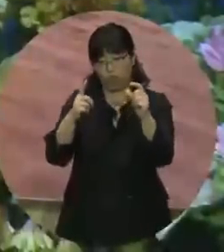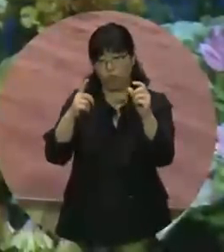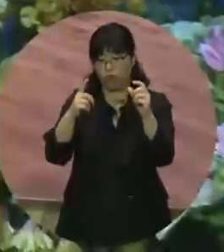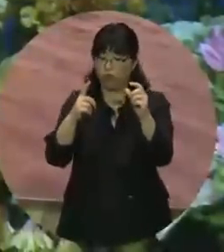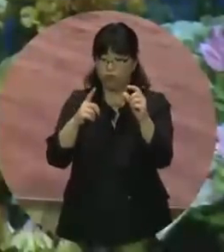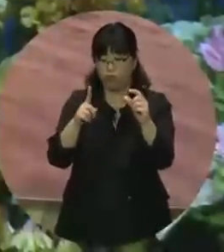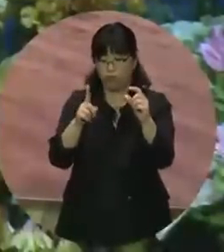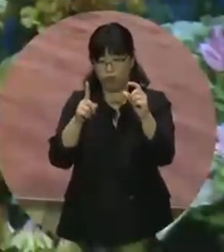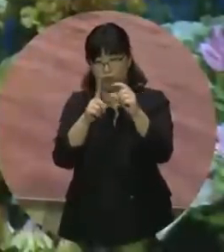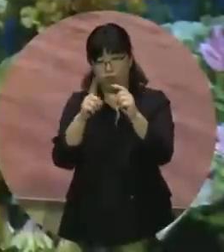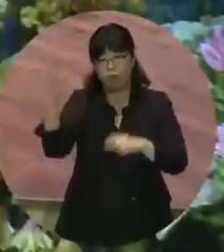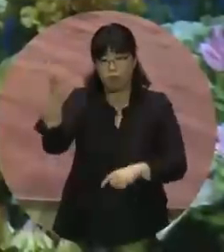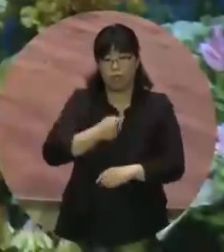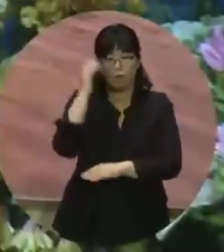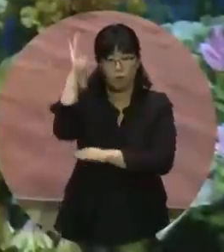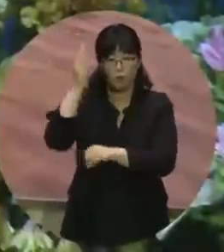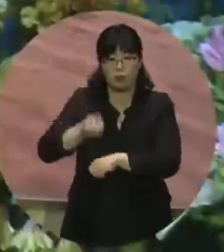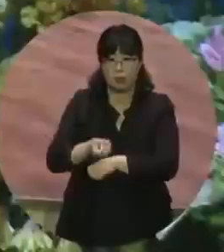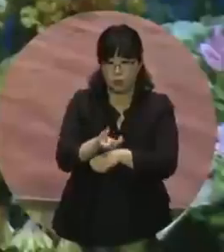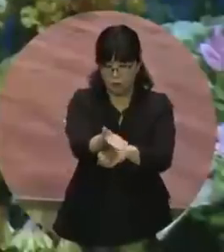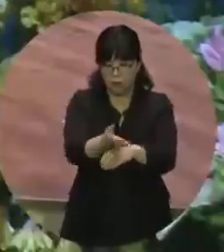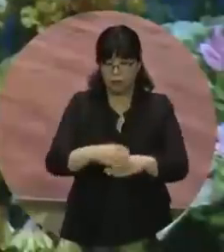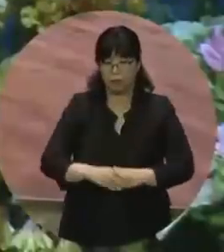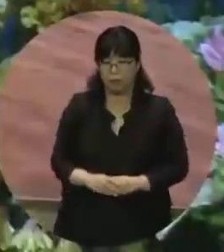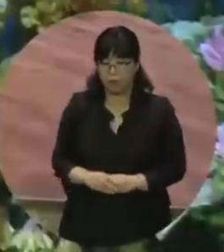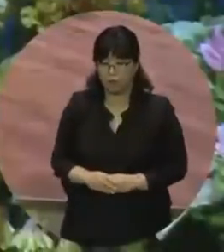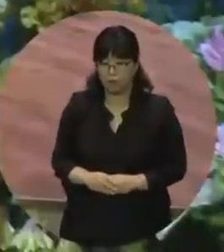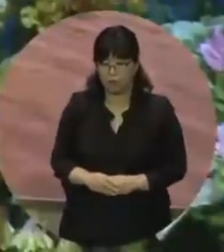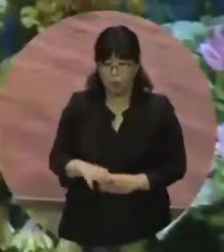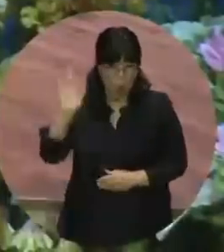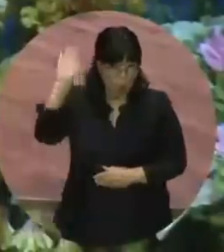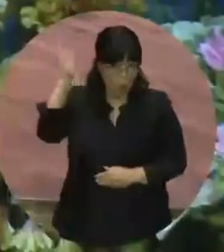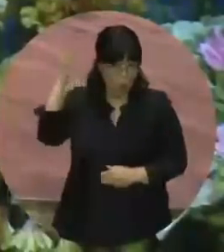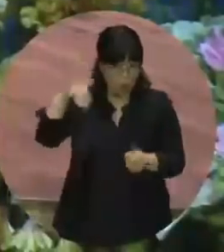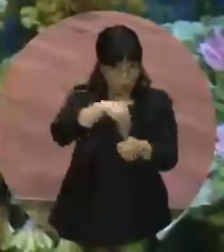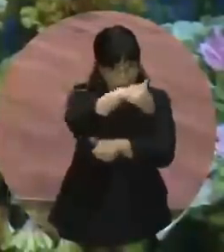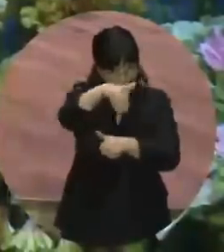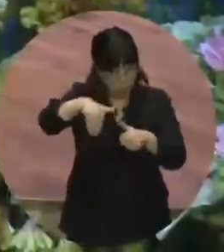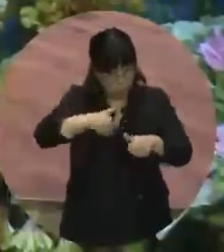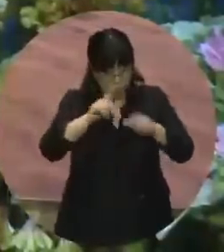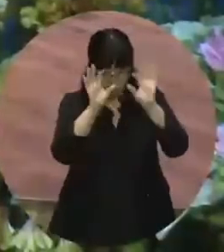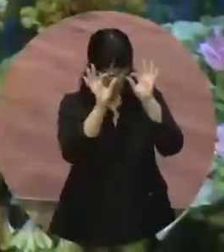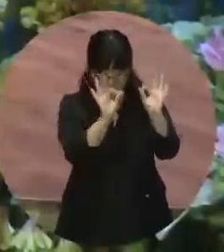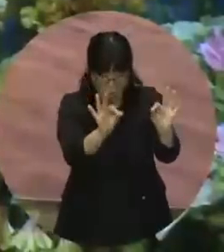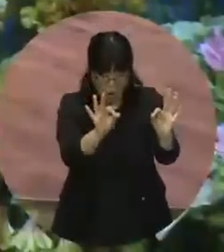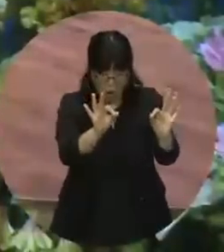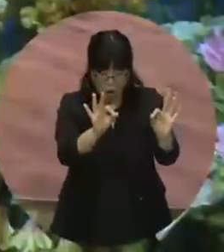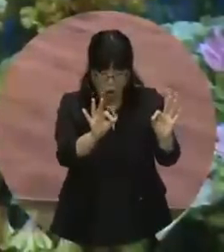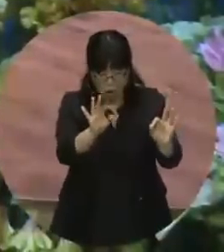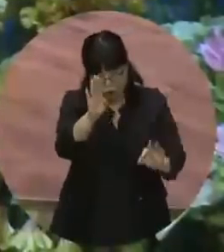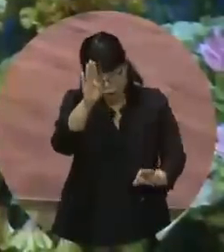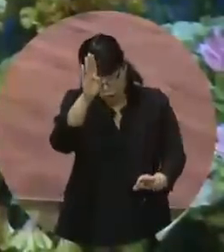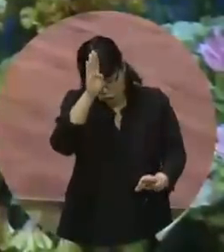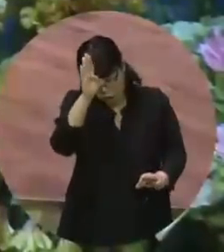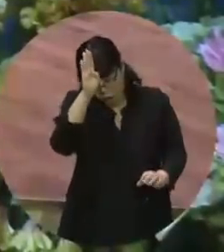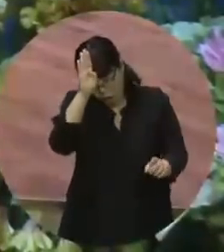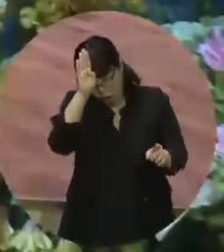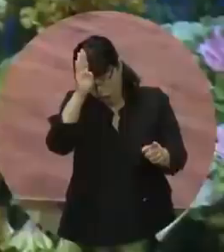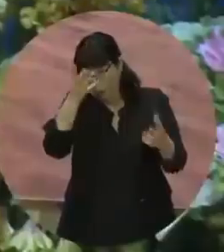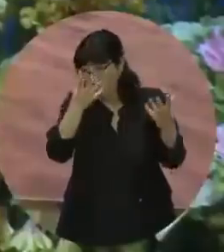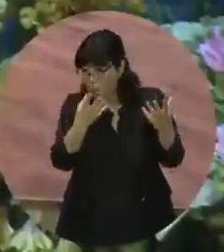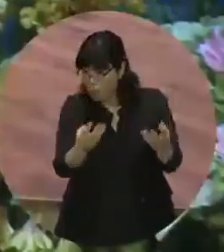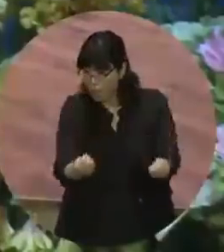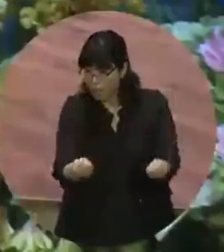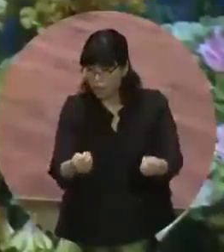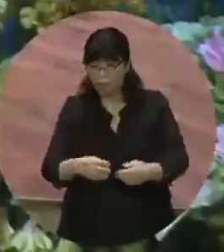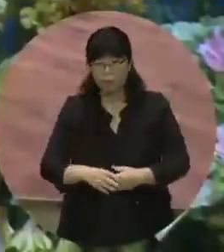삶 속에서 병, 그 병이 너무 많아요. 어제 며칠 전에 일본 신문 보니까 일본에 이유 없이